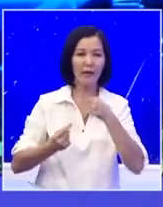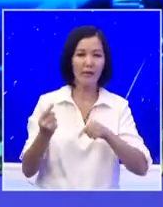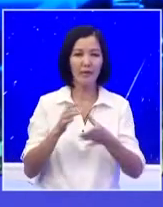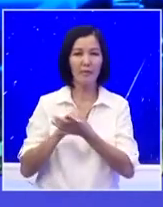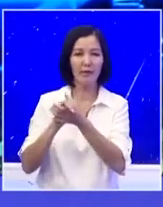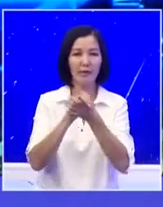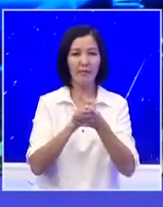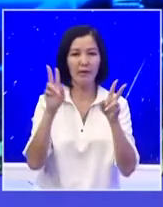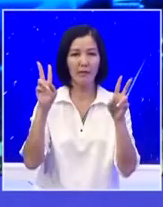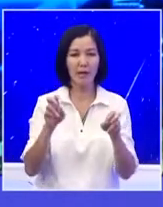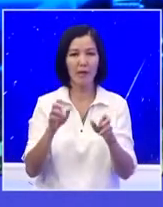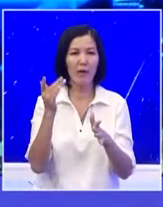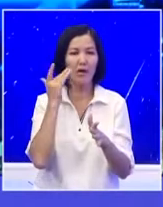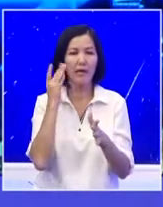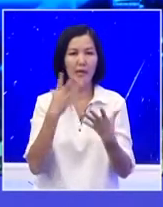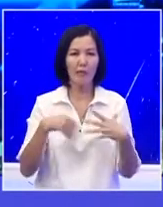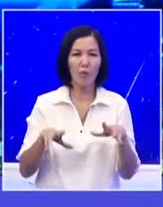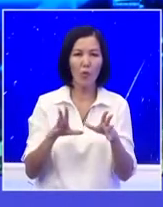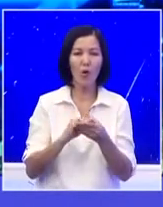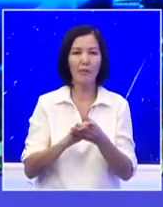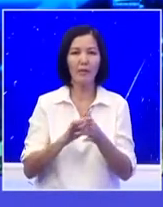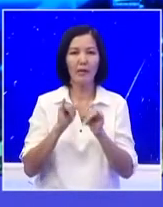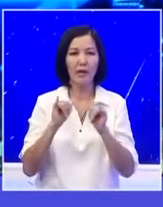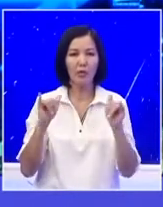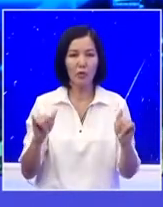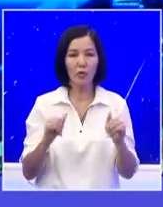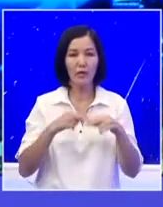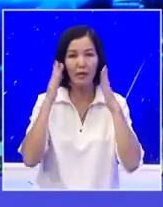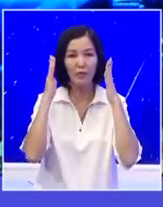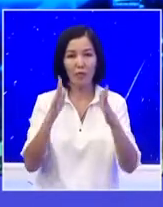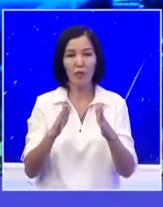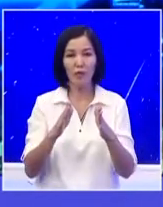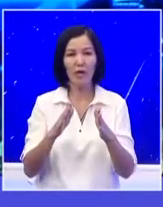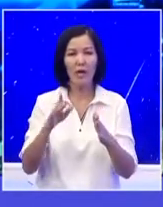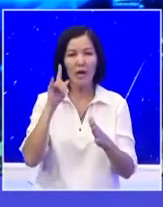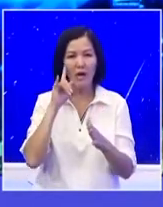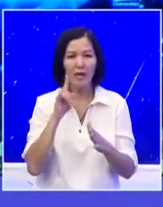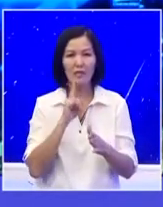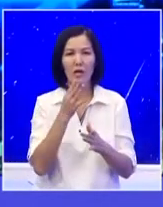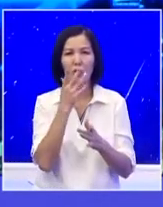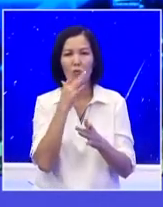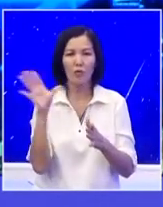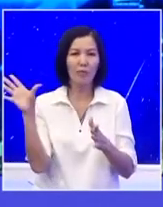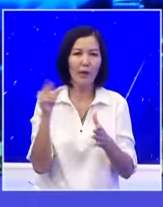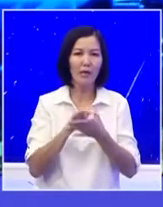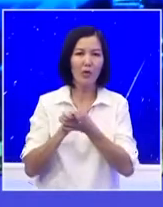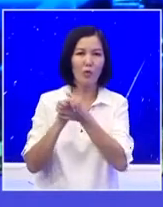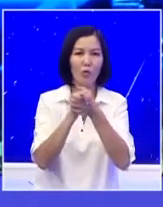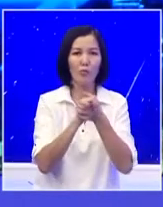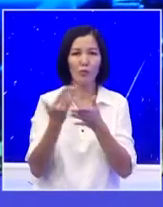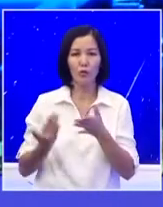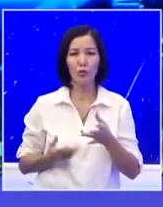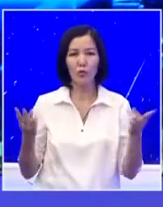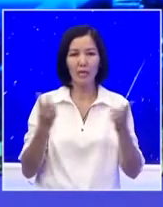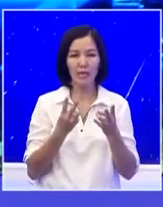мәселесі. Абай әрдайым қоғамның береке бірлігін арттыруға ден қойды. Ол біріңді қазақ, бірің дос, көрмесең істің бәрі бос деп